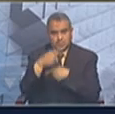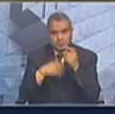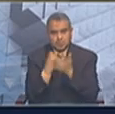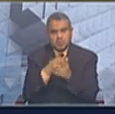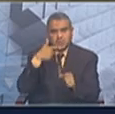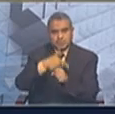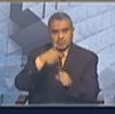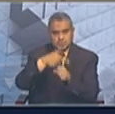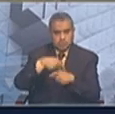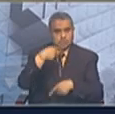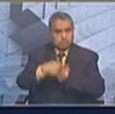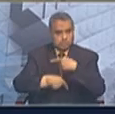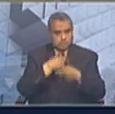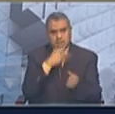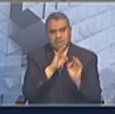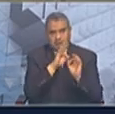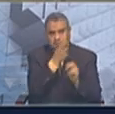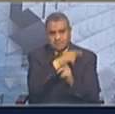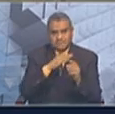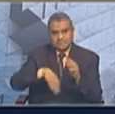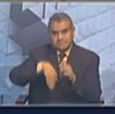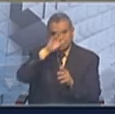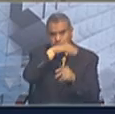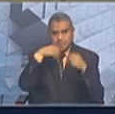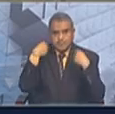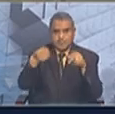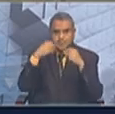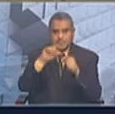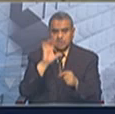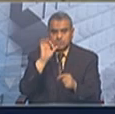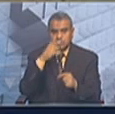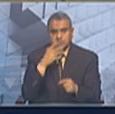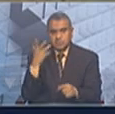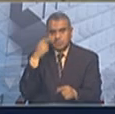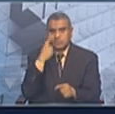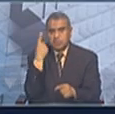التدفقات. وتشير بيانات إلى ارتفاع الصادرات في سبتمبر إلى قرابة